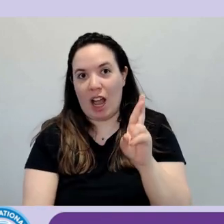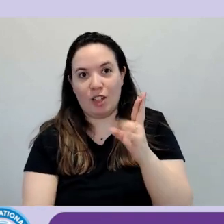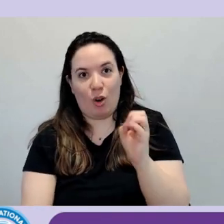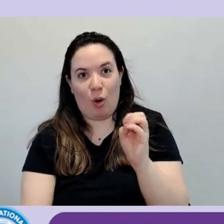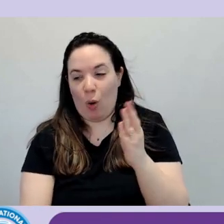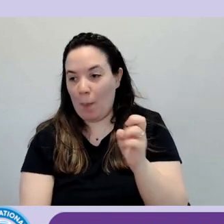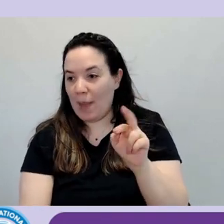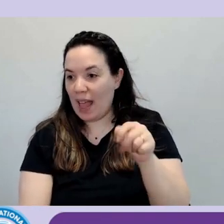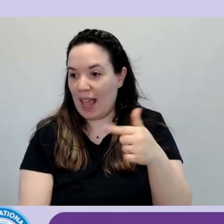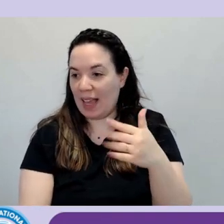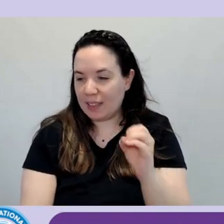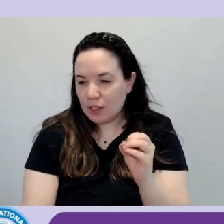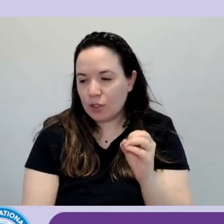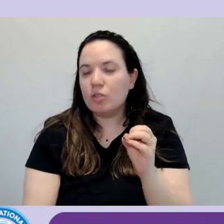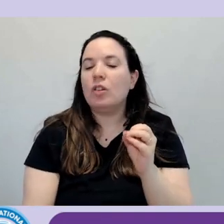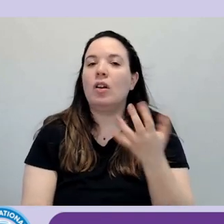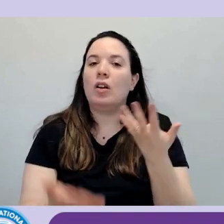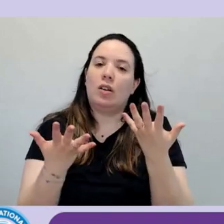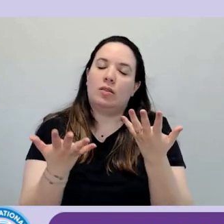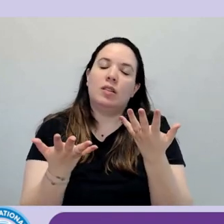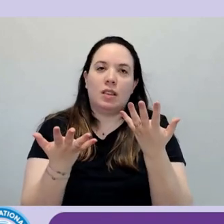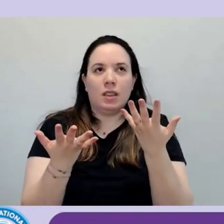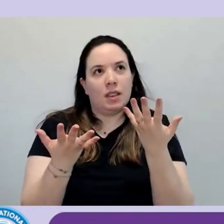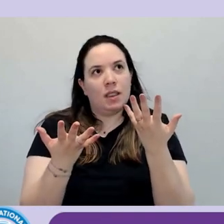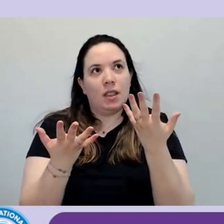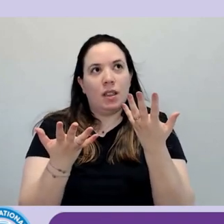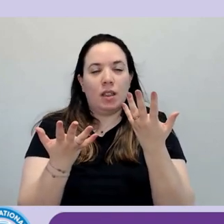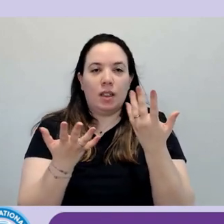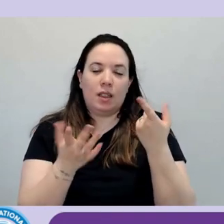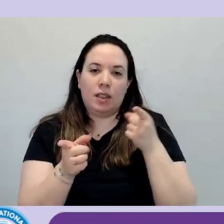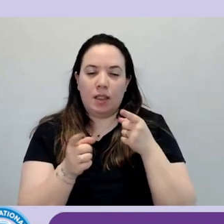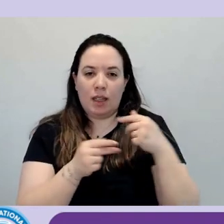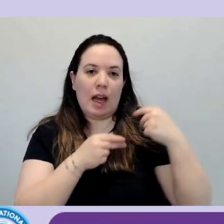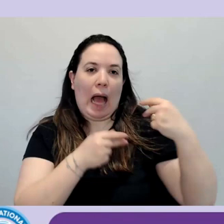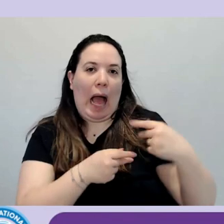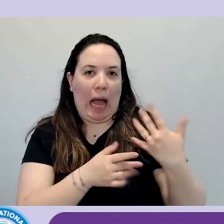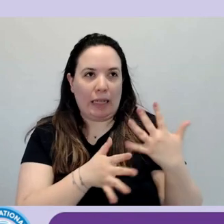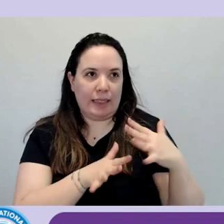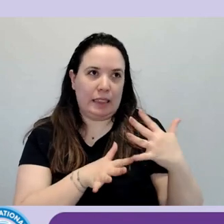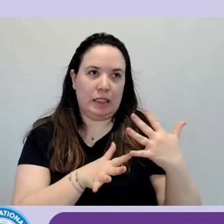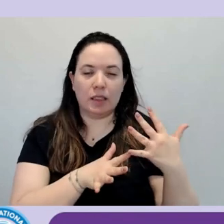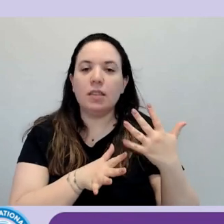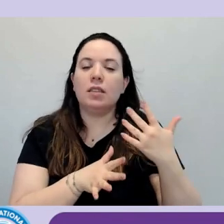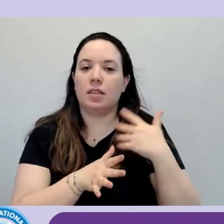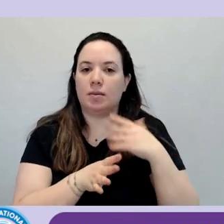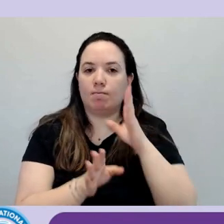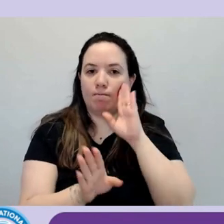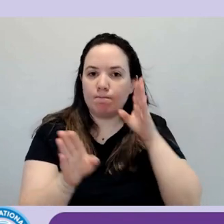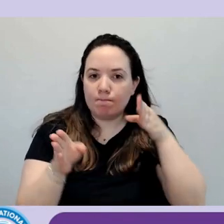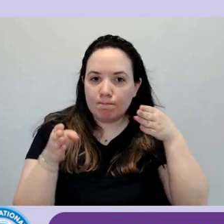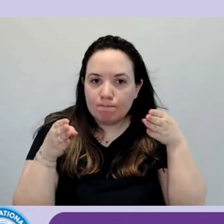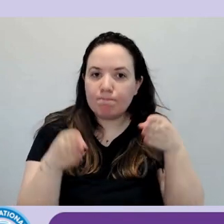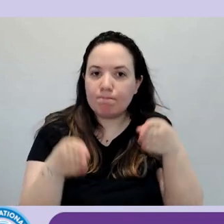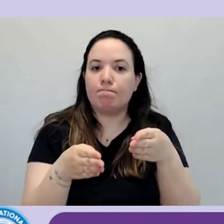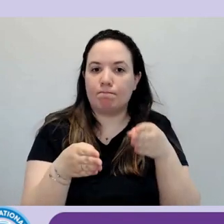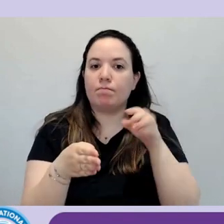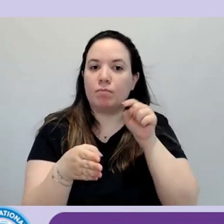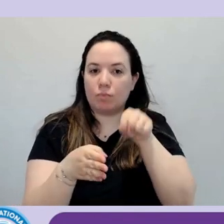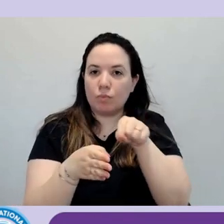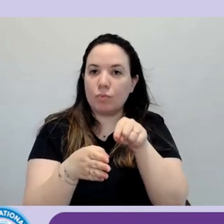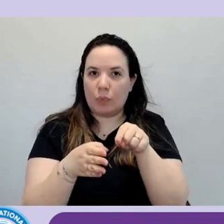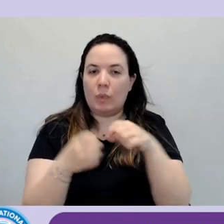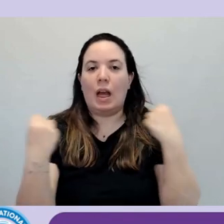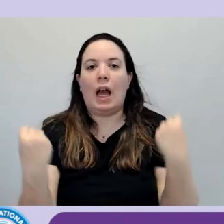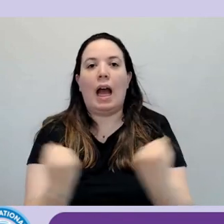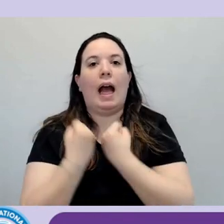Eh da qualche anno diciamo io mi occupo di questo aspetto eh nell'ambito appunto delle